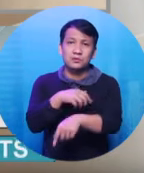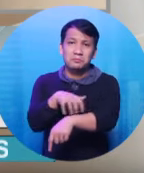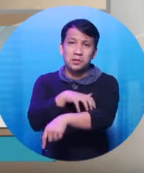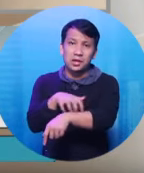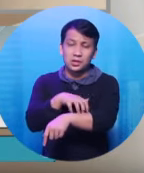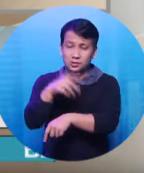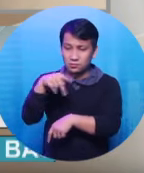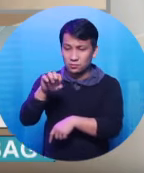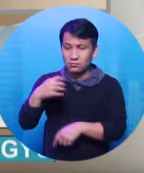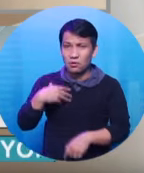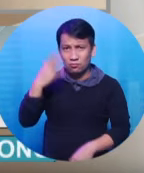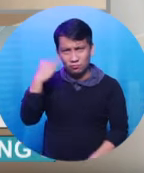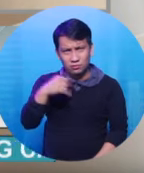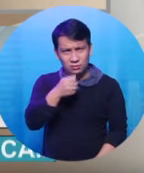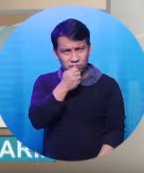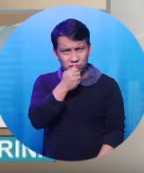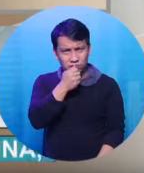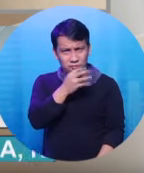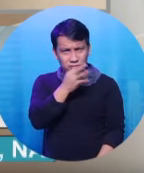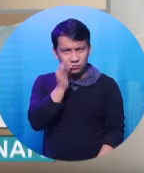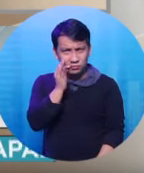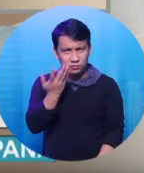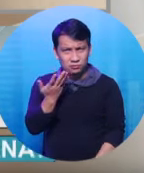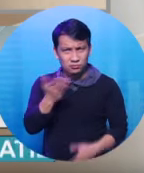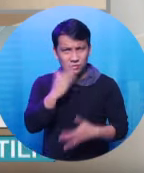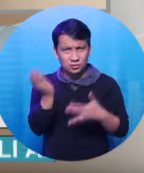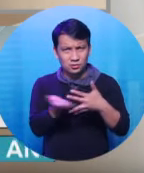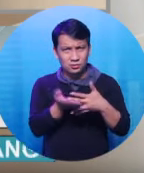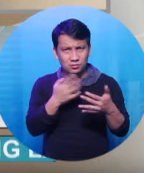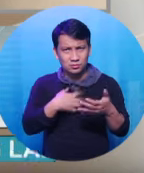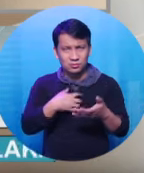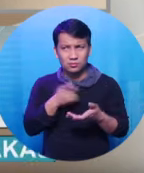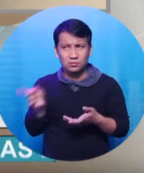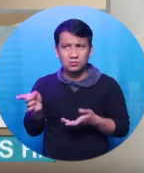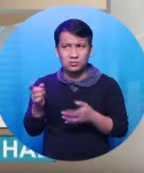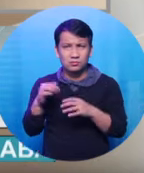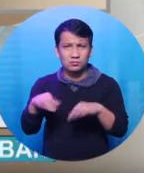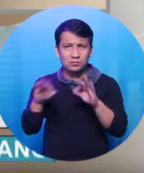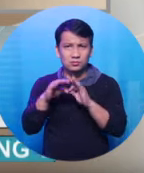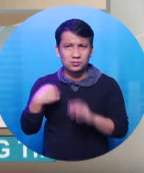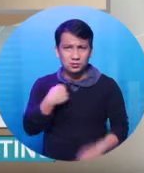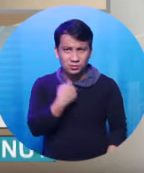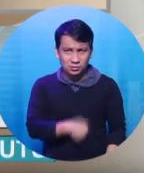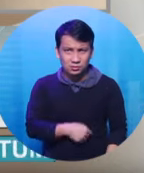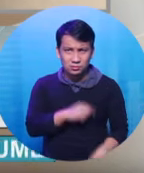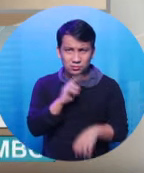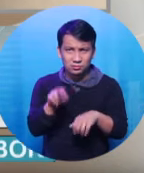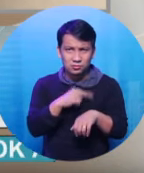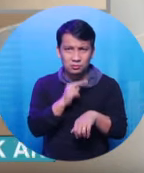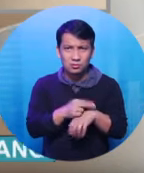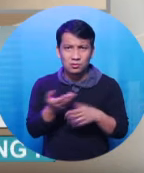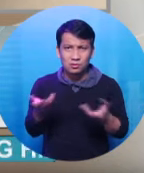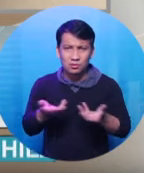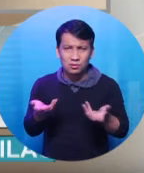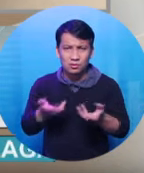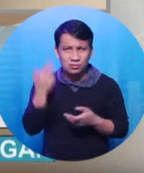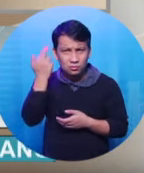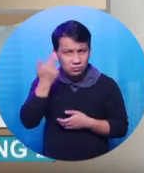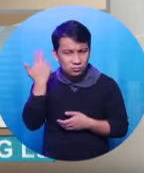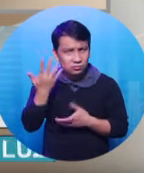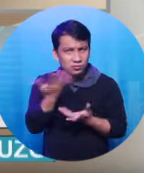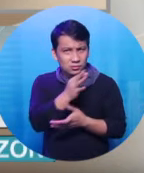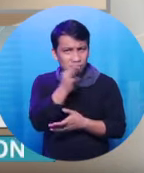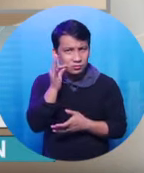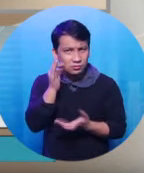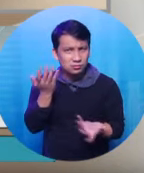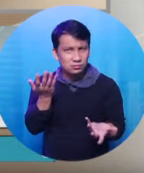taga-Makati PNP, ba't ayaw yung magsalita? Kung anong kaso isinampan nyo laban dito sa Chinese National? So, anong reason ninyo ba't ayaw yung